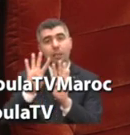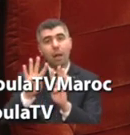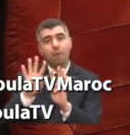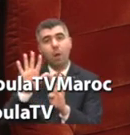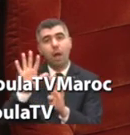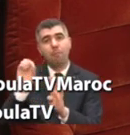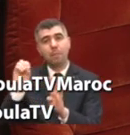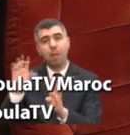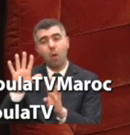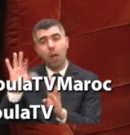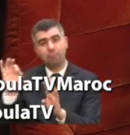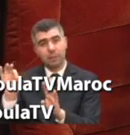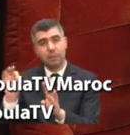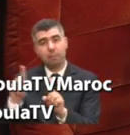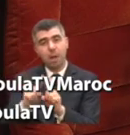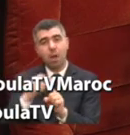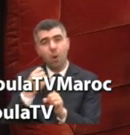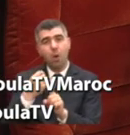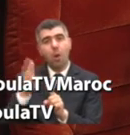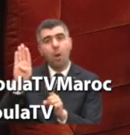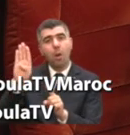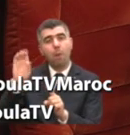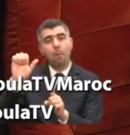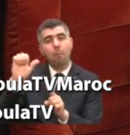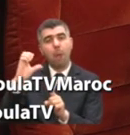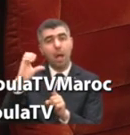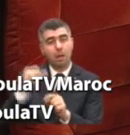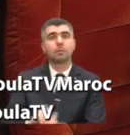بالثانوي. و قد تم تكليف بعض